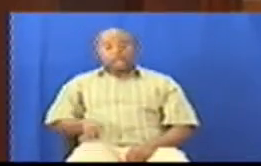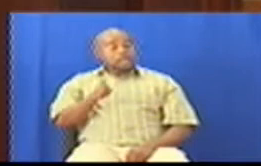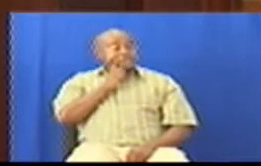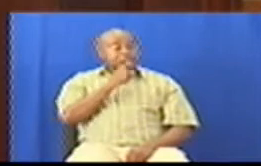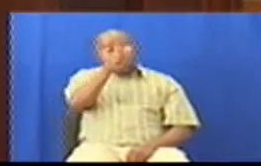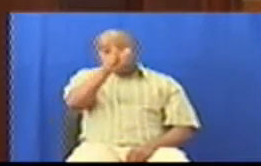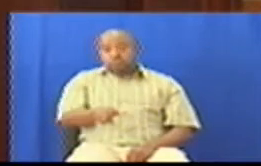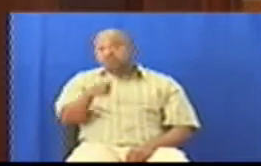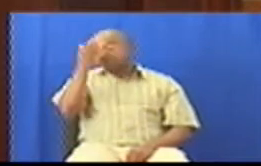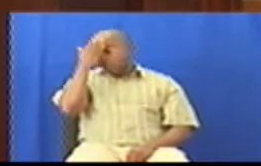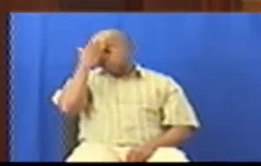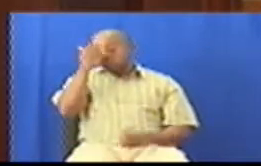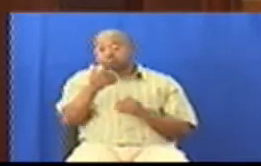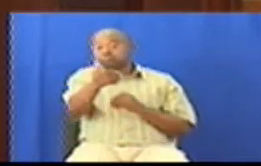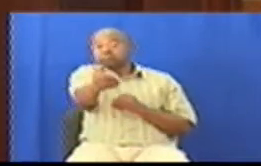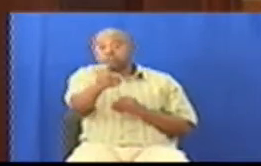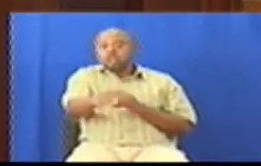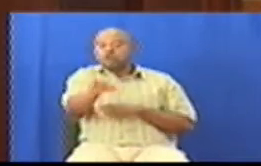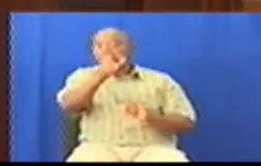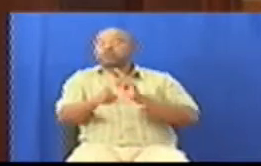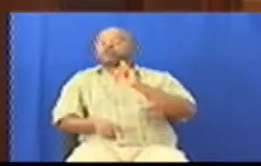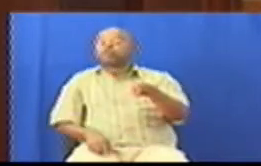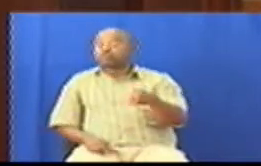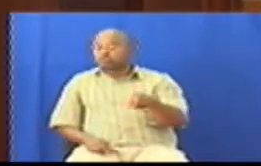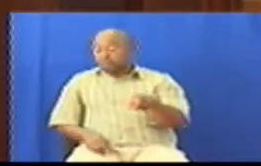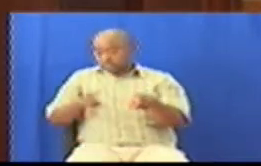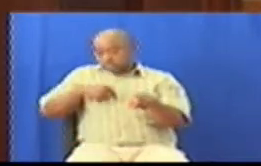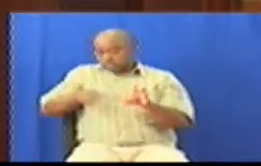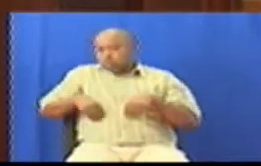kwa sababu kuna uchaguzi, mimi nilikuwa natoa tu mapendekezo